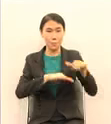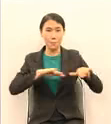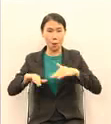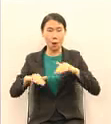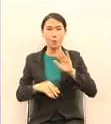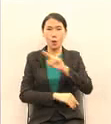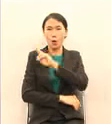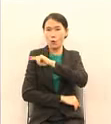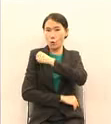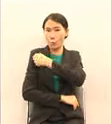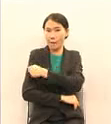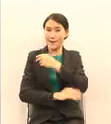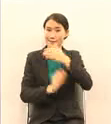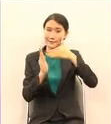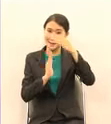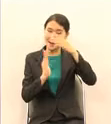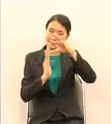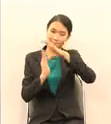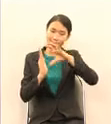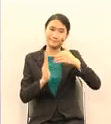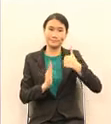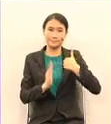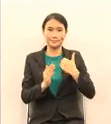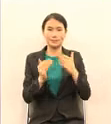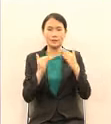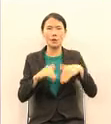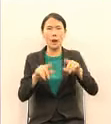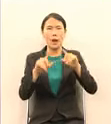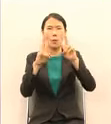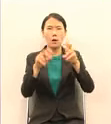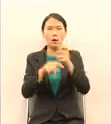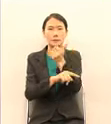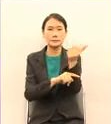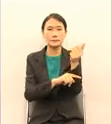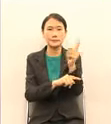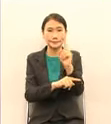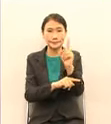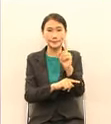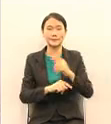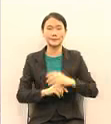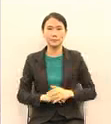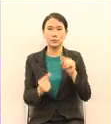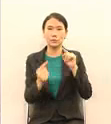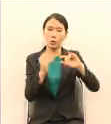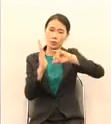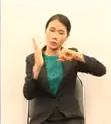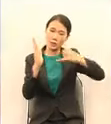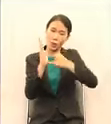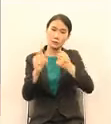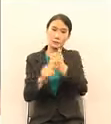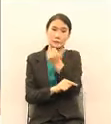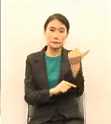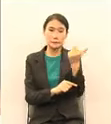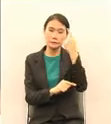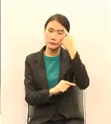พยาบาลสันกำแพงนะครับนอกเหนือจากเรื่องเหล่านี้แล้วเนี่ยการเตรียมการในจังหวัดอื่นๆนะครับ